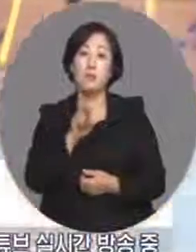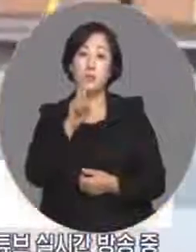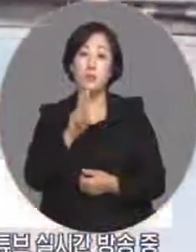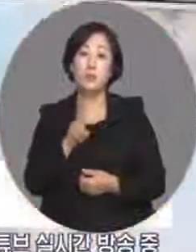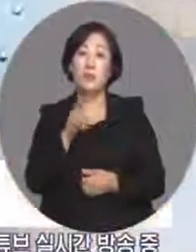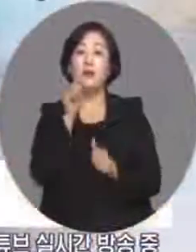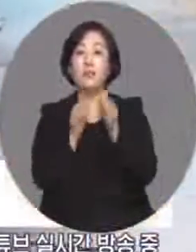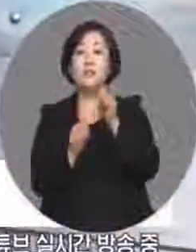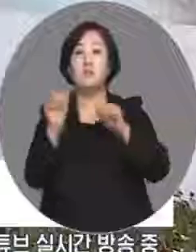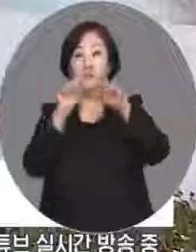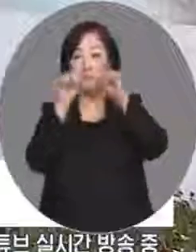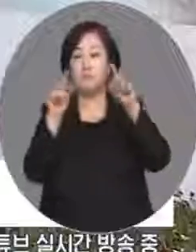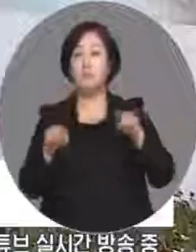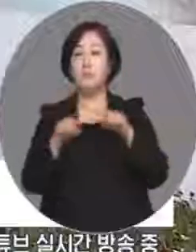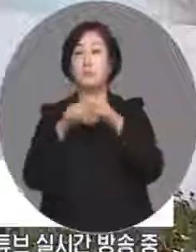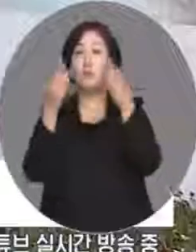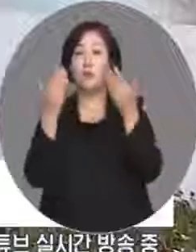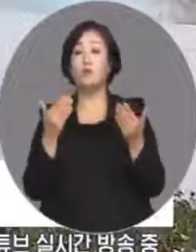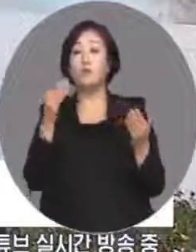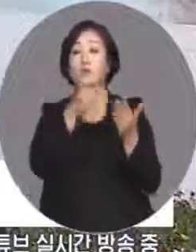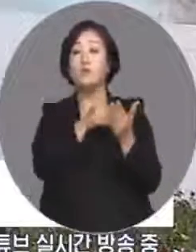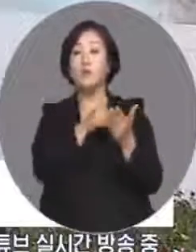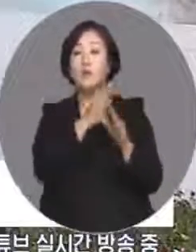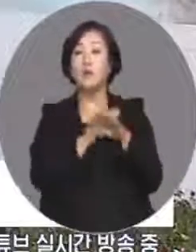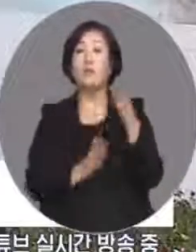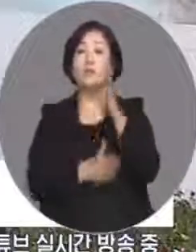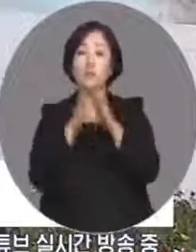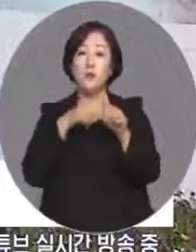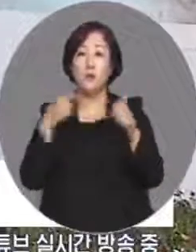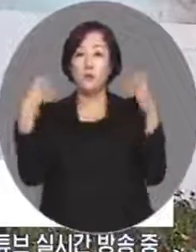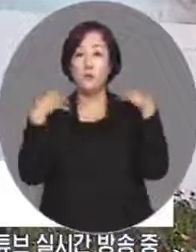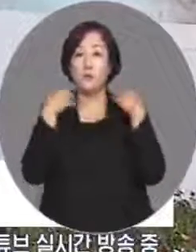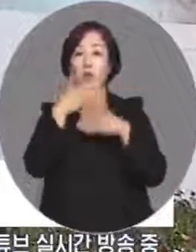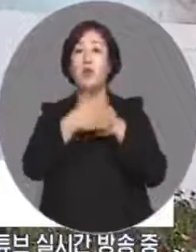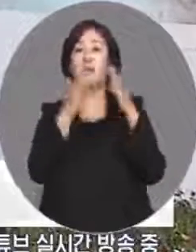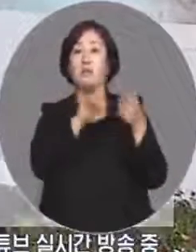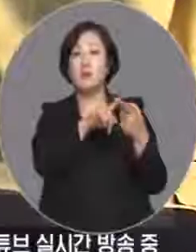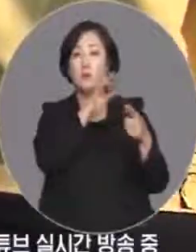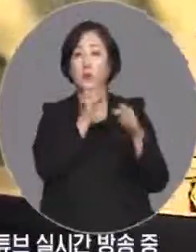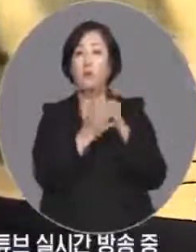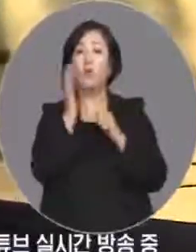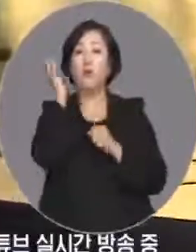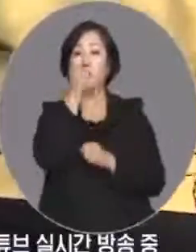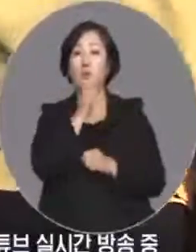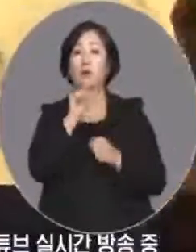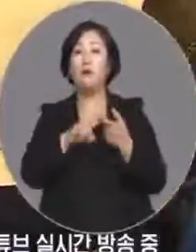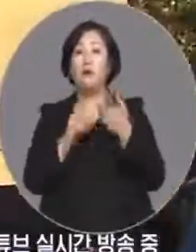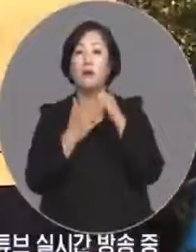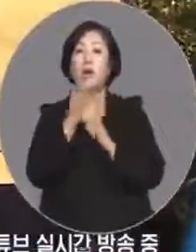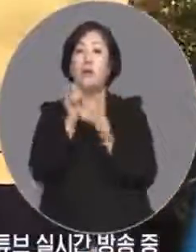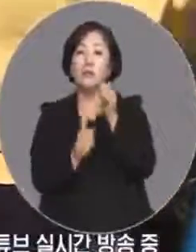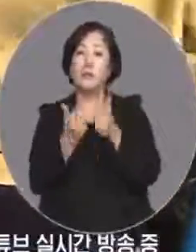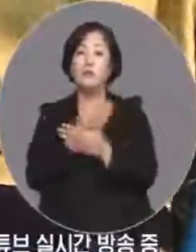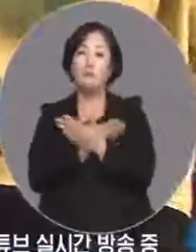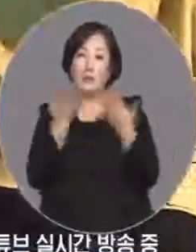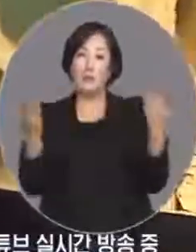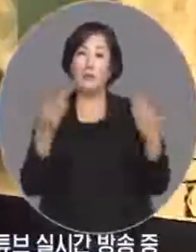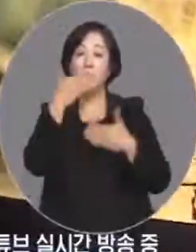2022학년도 수능 시험지가 도착했습니다. 이 시험지는 시교육청에서 보관한 뒤 시험 당일 새벽 각 시험장으로